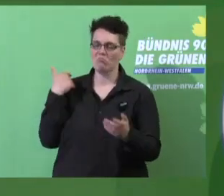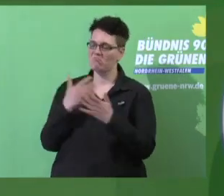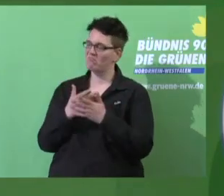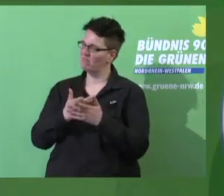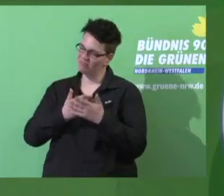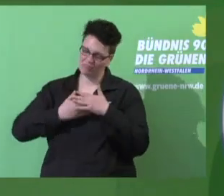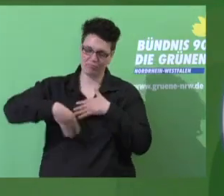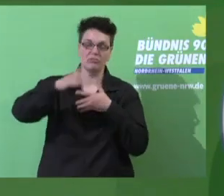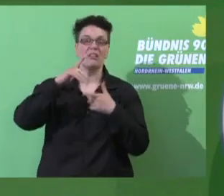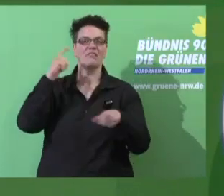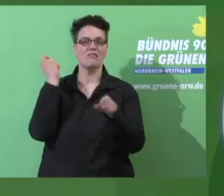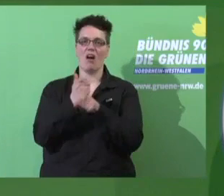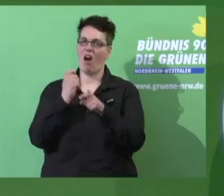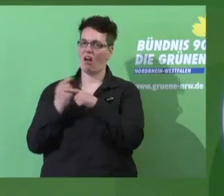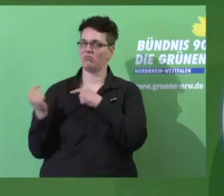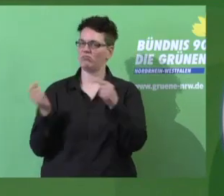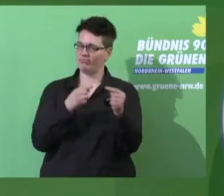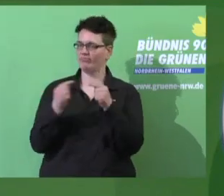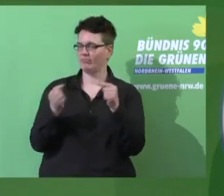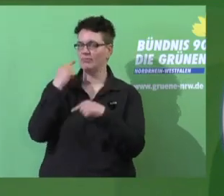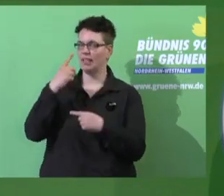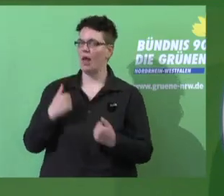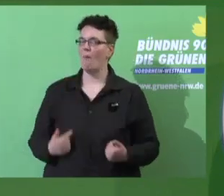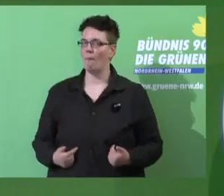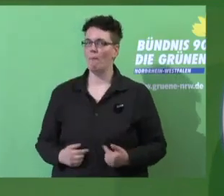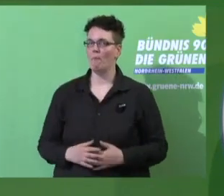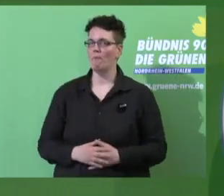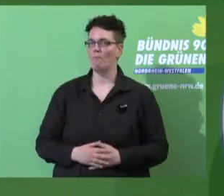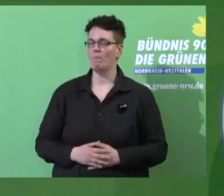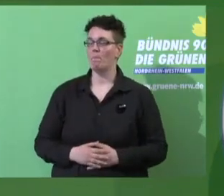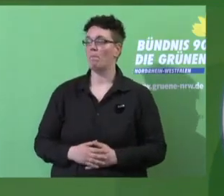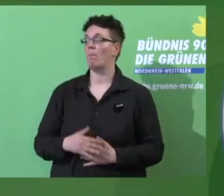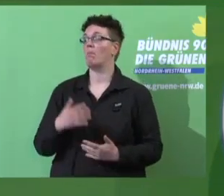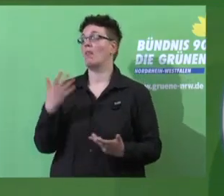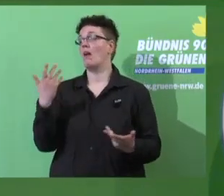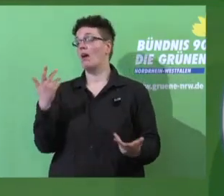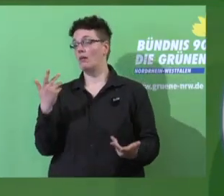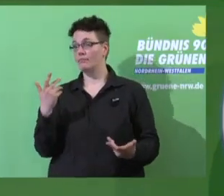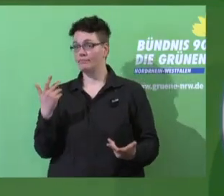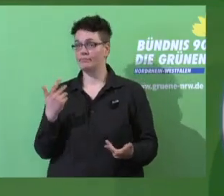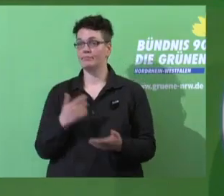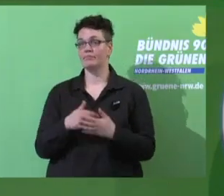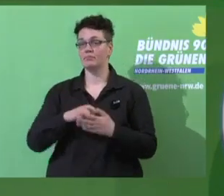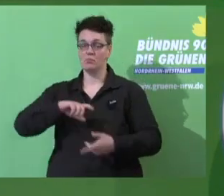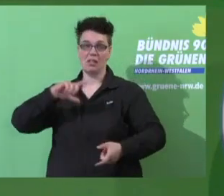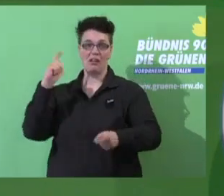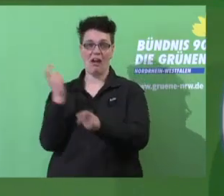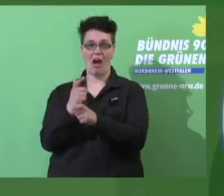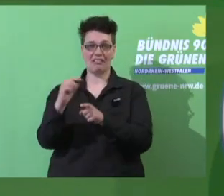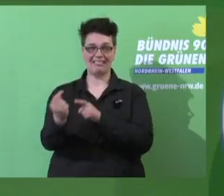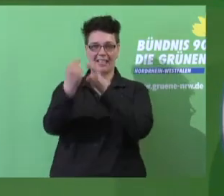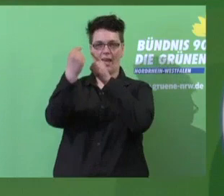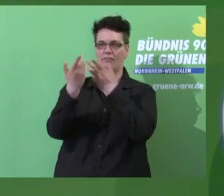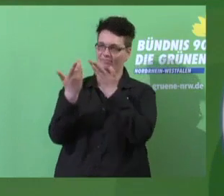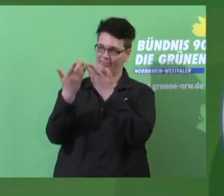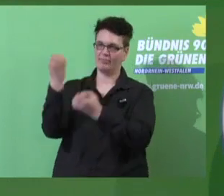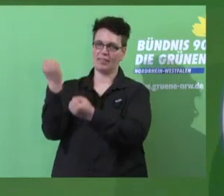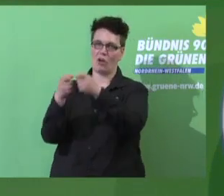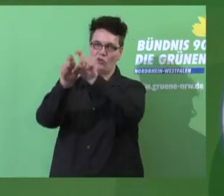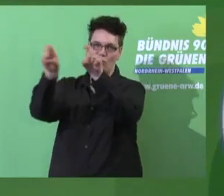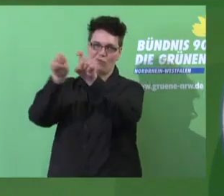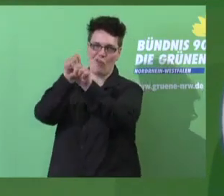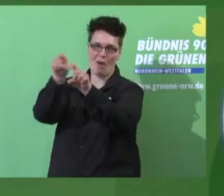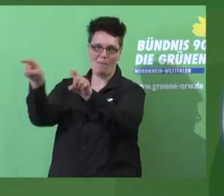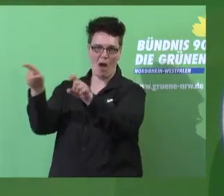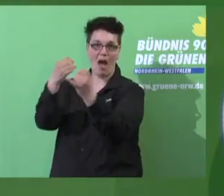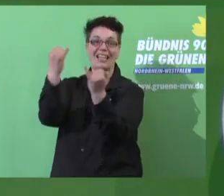vor uns. Denn einer der härtesten Gegner in dem Bereich ist die Autoindustrie. Und die